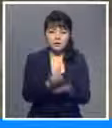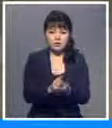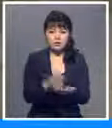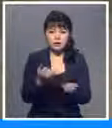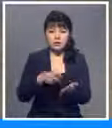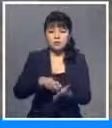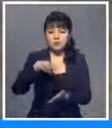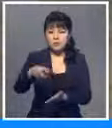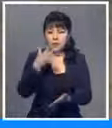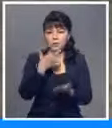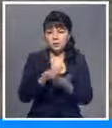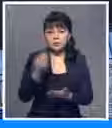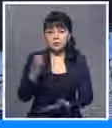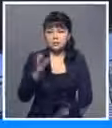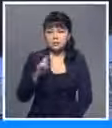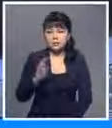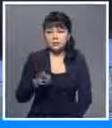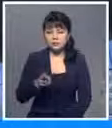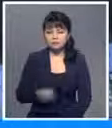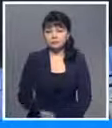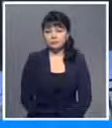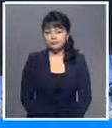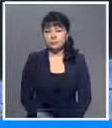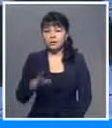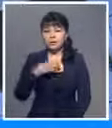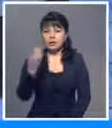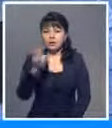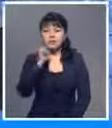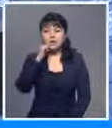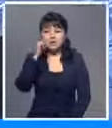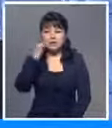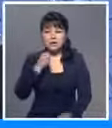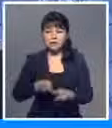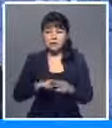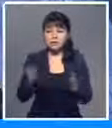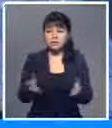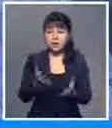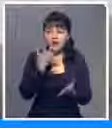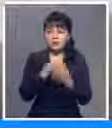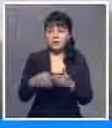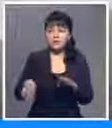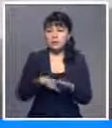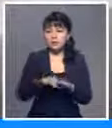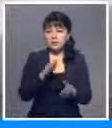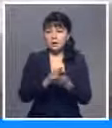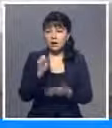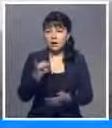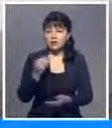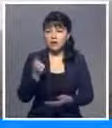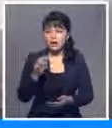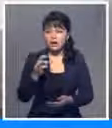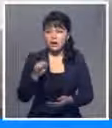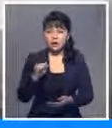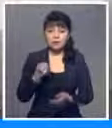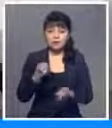Хат жолдаушы Сыдық. Майдангер атасының хаттарын көзінің қарашығындай сақтап жүрген Бибайша Аманшаева